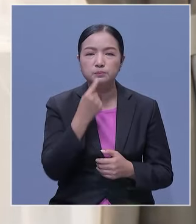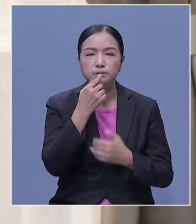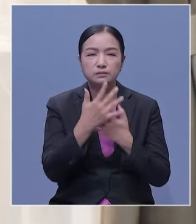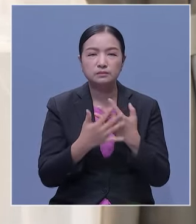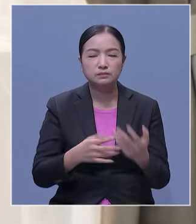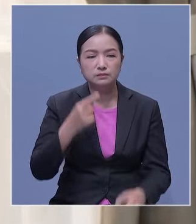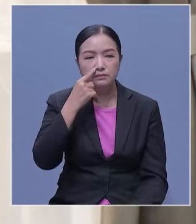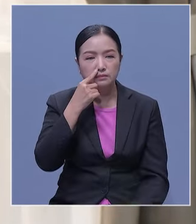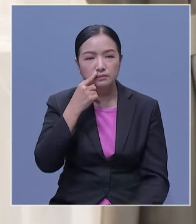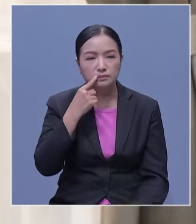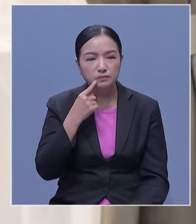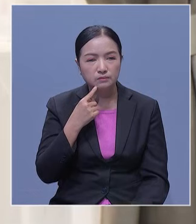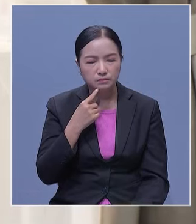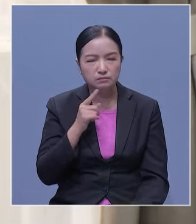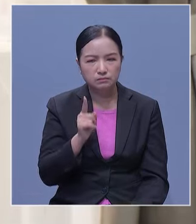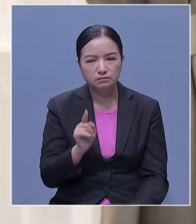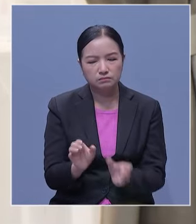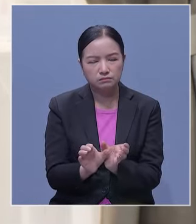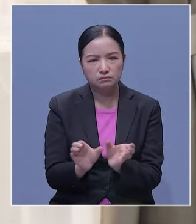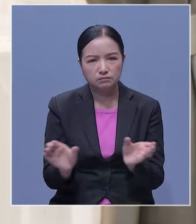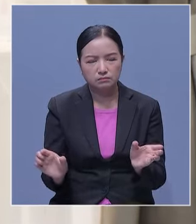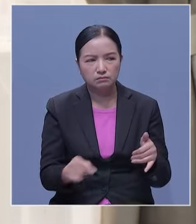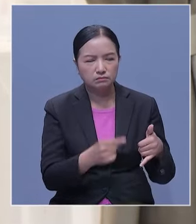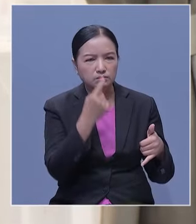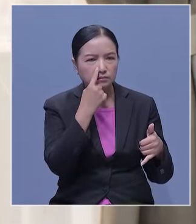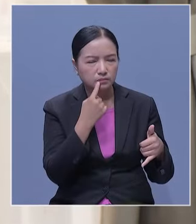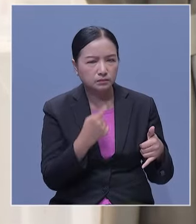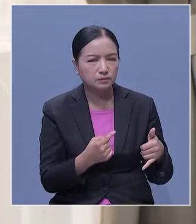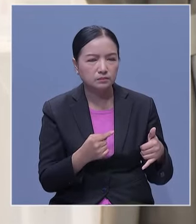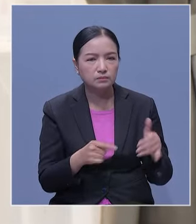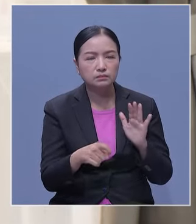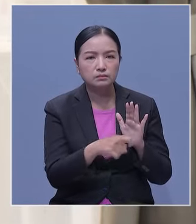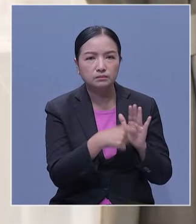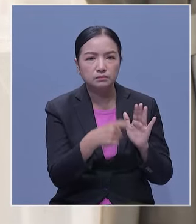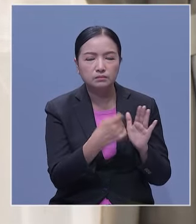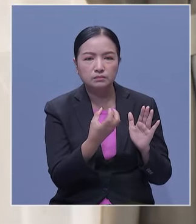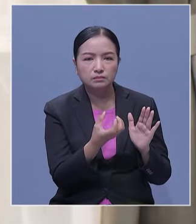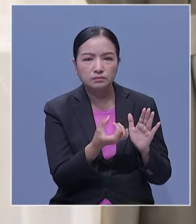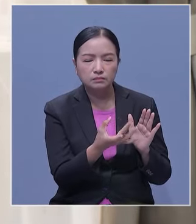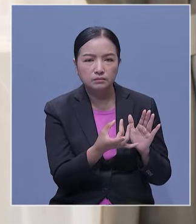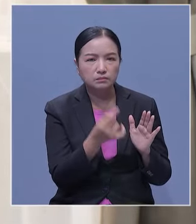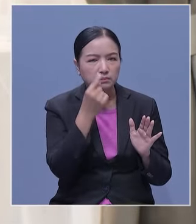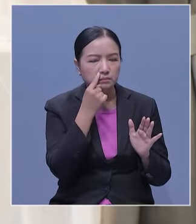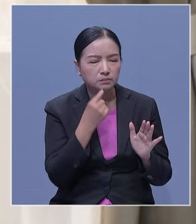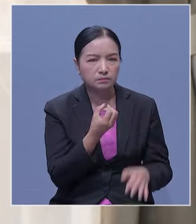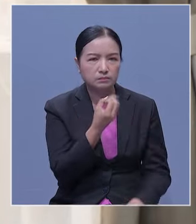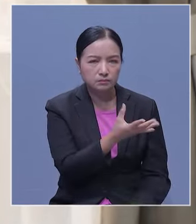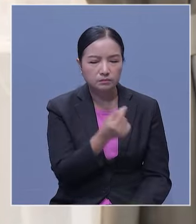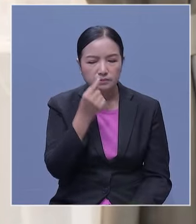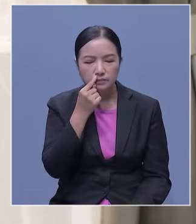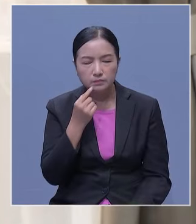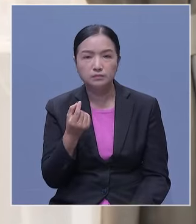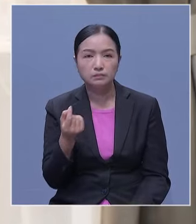ยค่ะเราก็คงต้องแยกก่อนว่าเป็นแบบเลือดกำเดาไหลชนิดที่แบบเป็นปริมาณมากหรือว่าปริมาณน้อยค่ะ